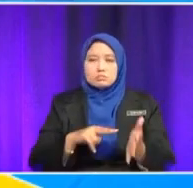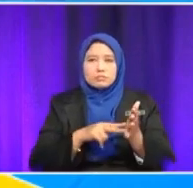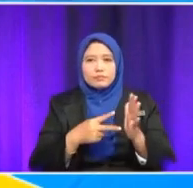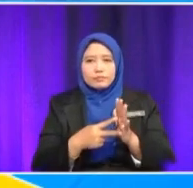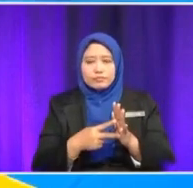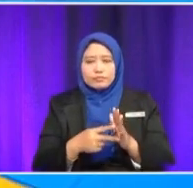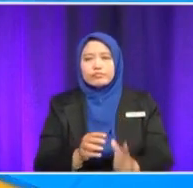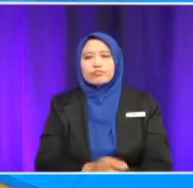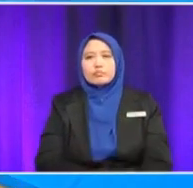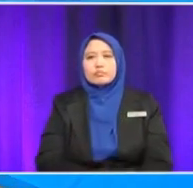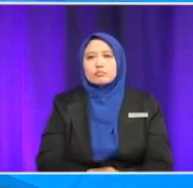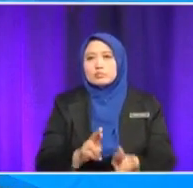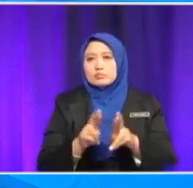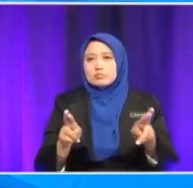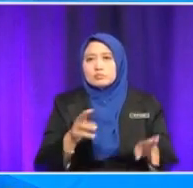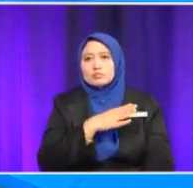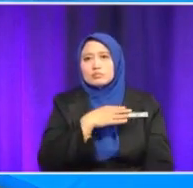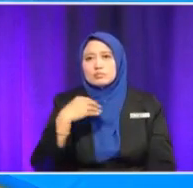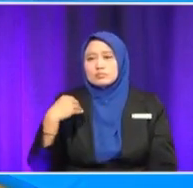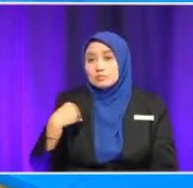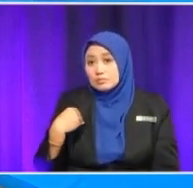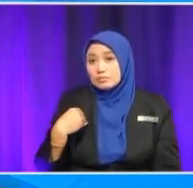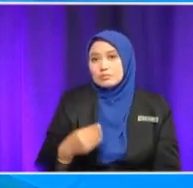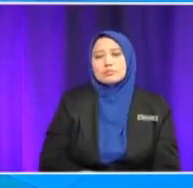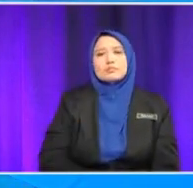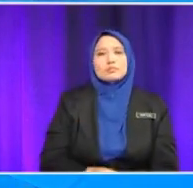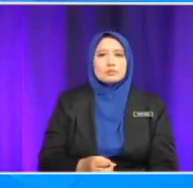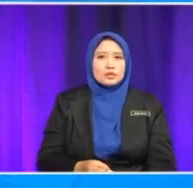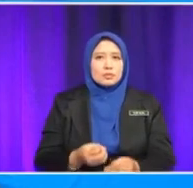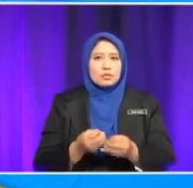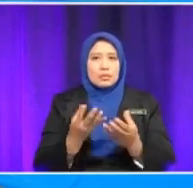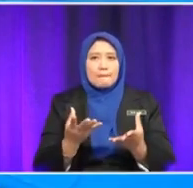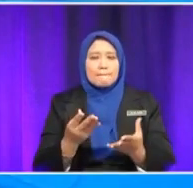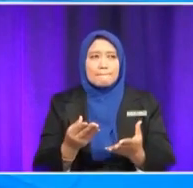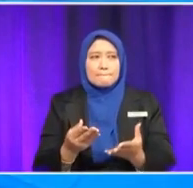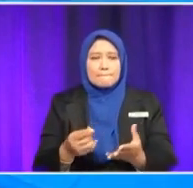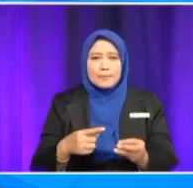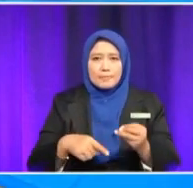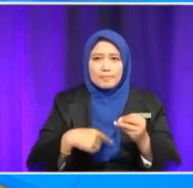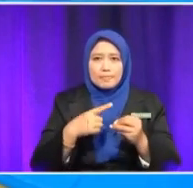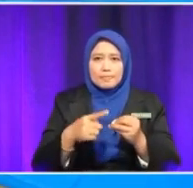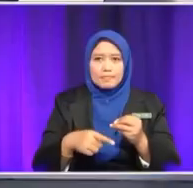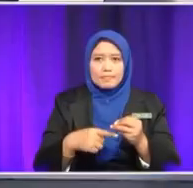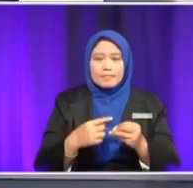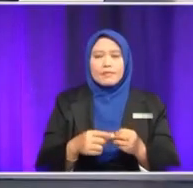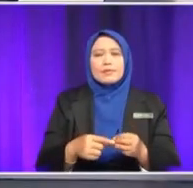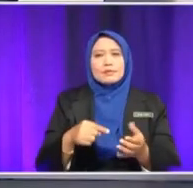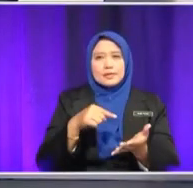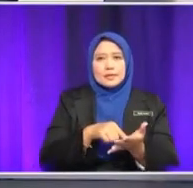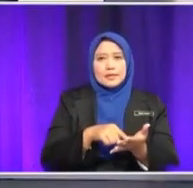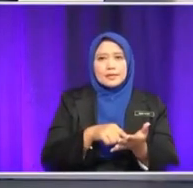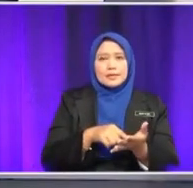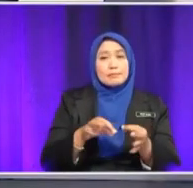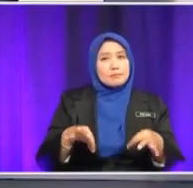kepada murid-murid untuk membina jati diri mereka jadi seorang yang bercahaya mungkin yang